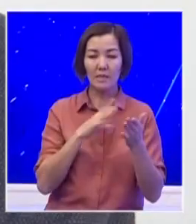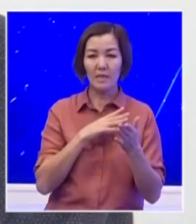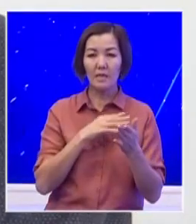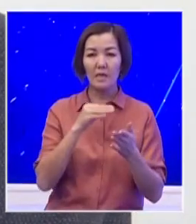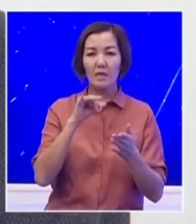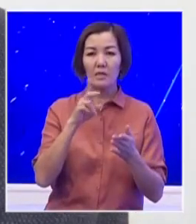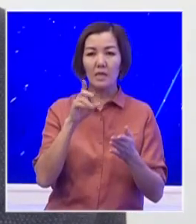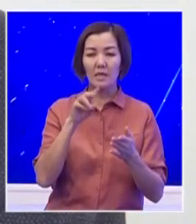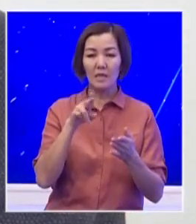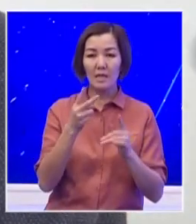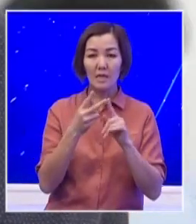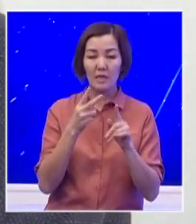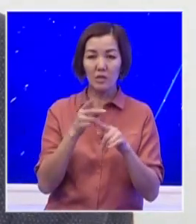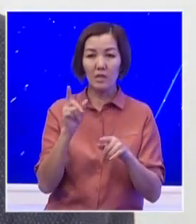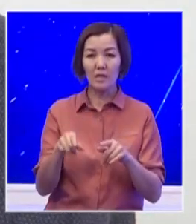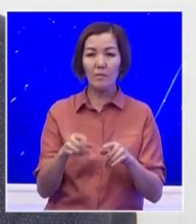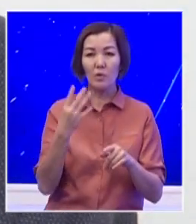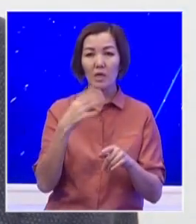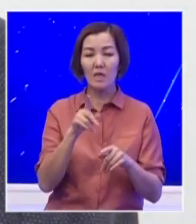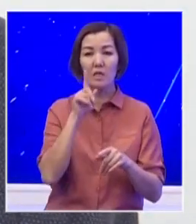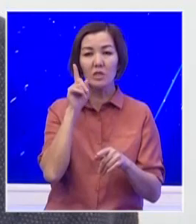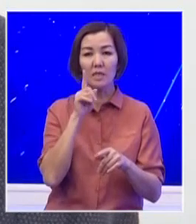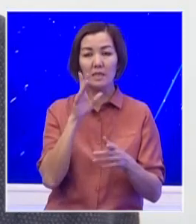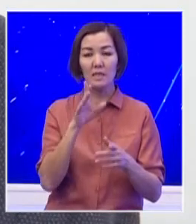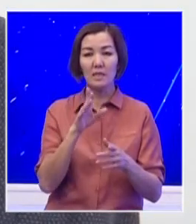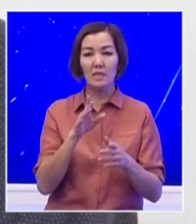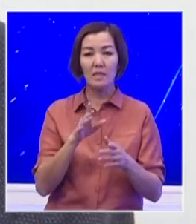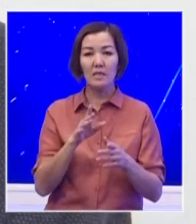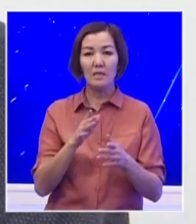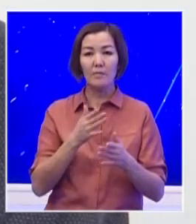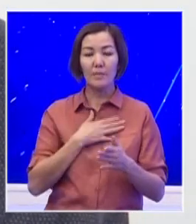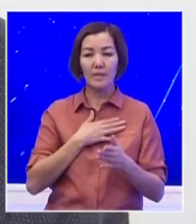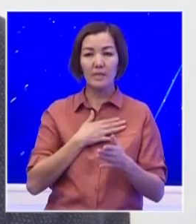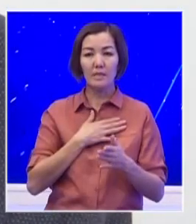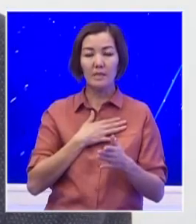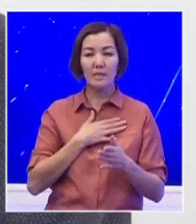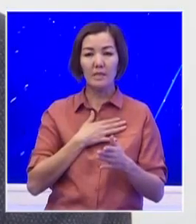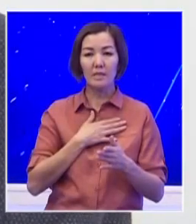Жангелді 40-тан енді асқан жас азамат қой, біздің шәкіртіміз.